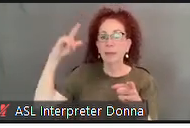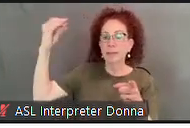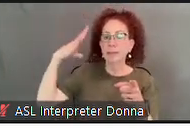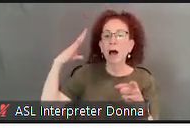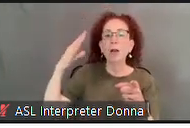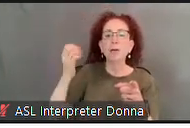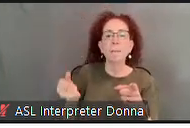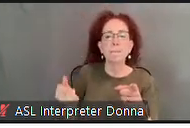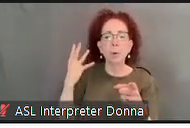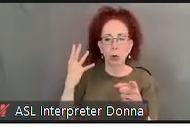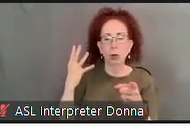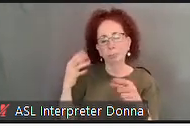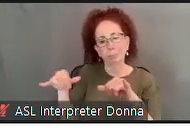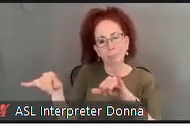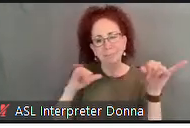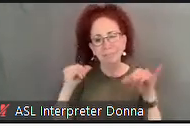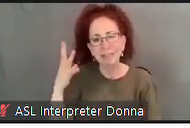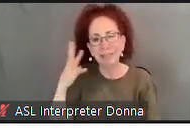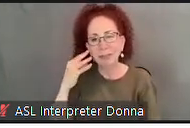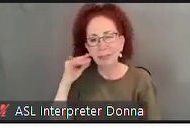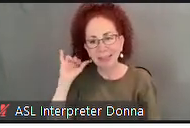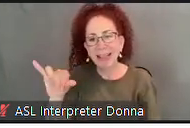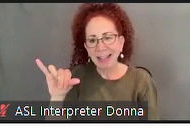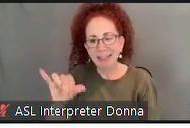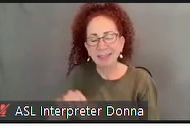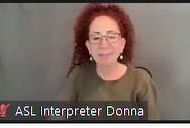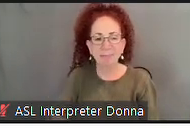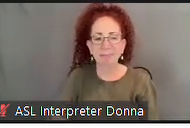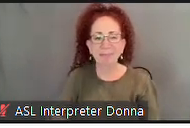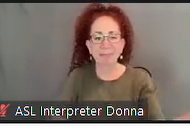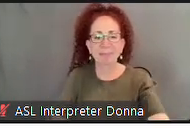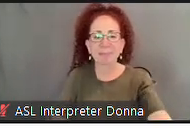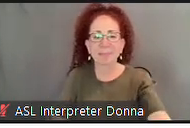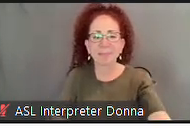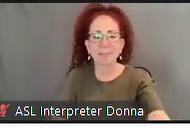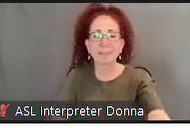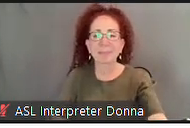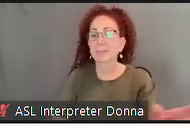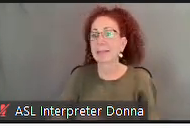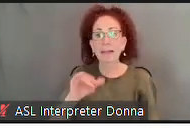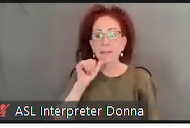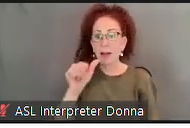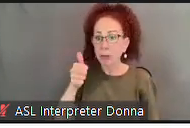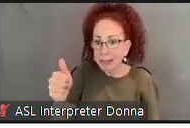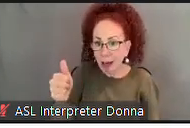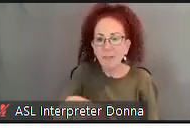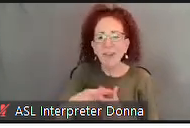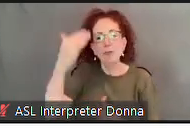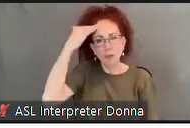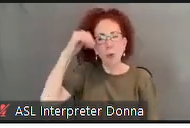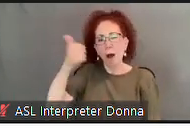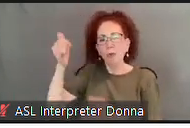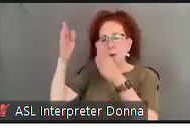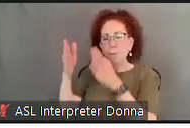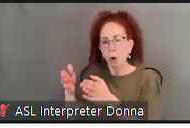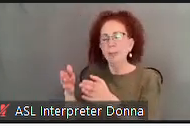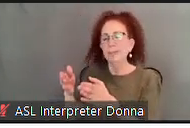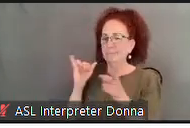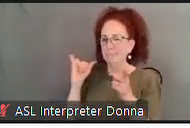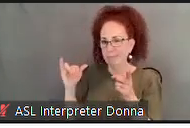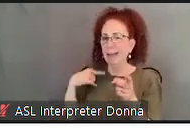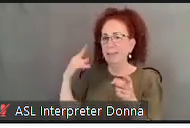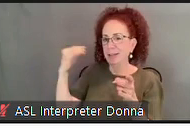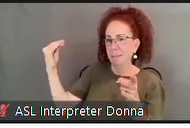接下来是晒伤。我们基本上我们大家都有多少能够也经历过这个晒